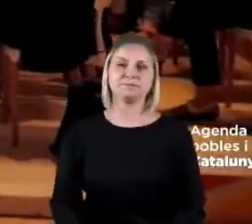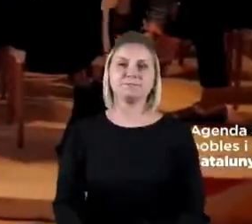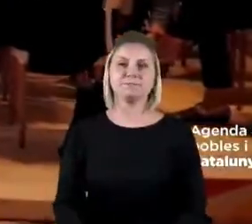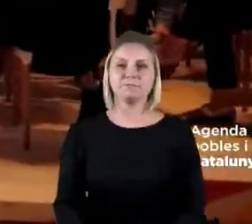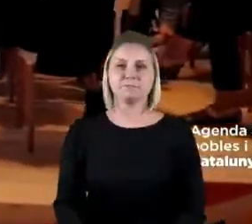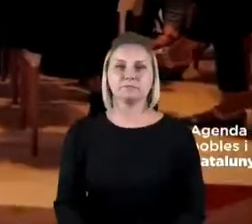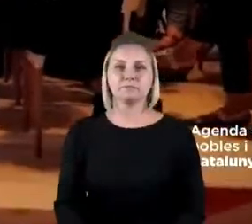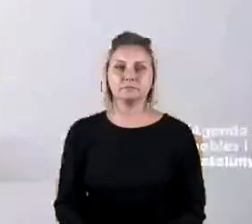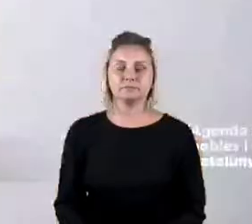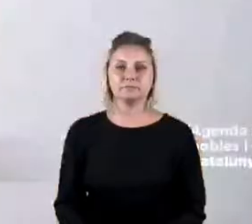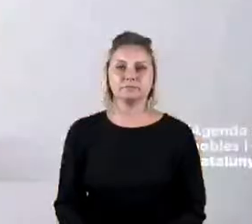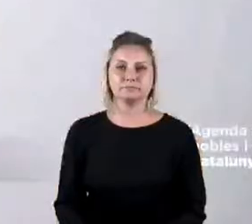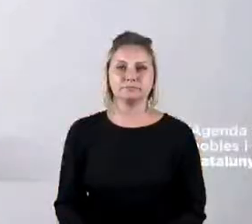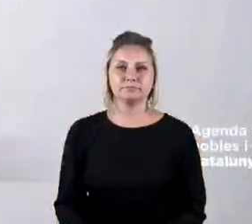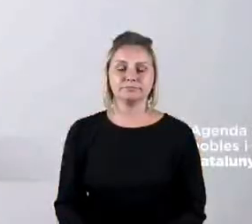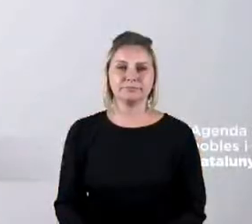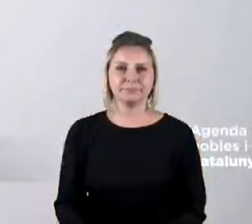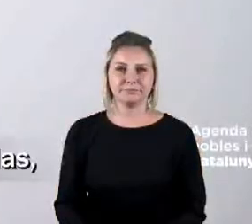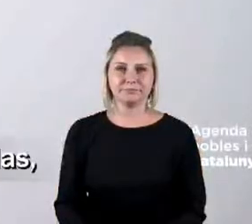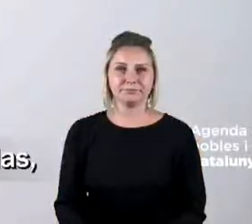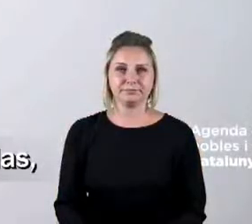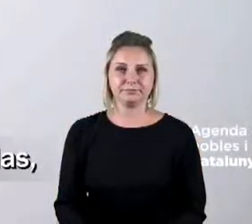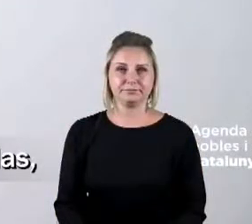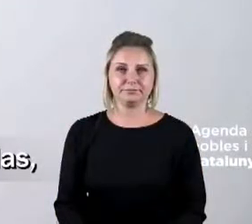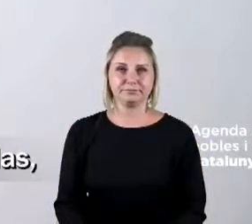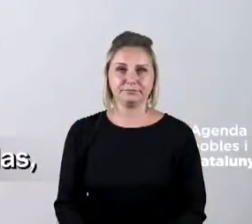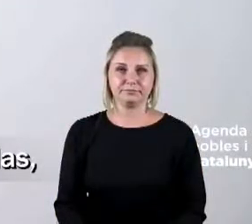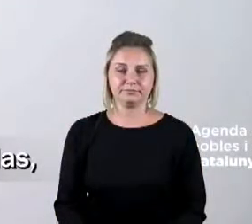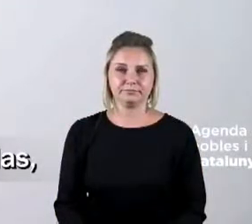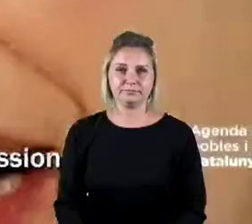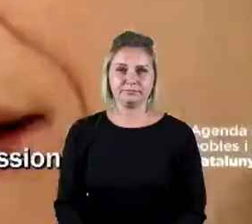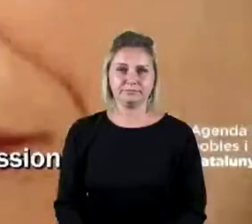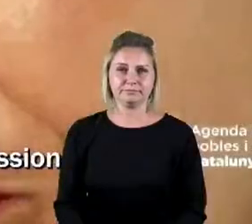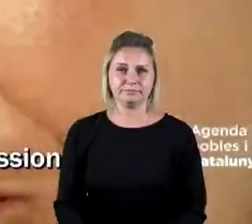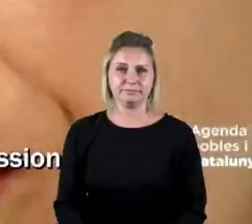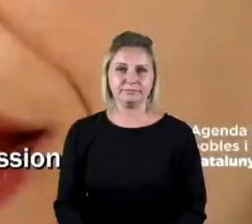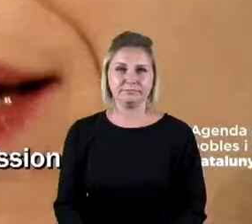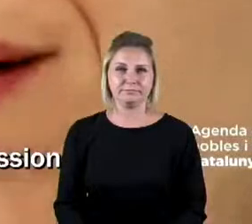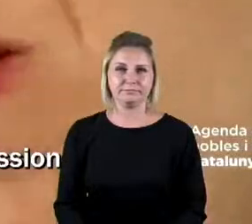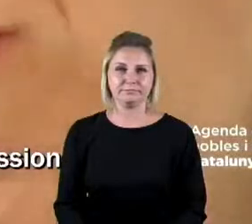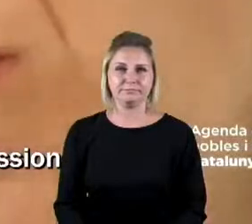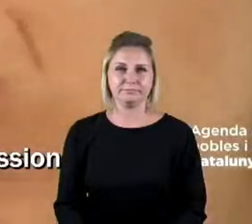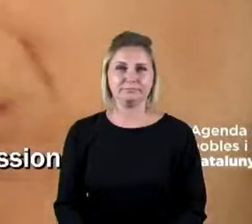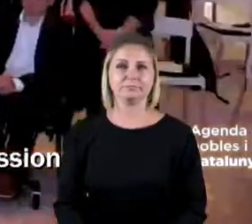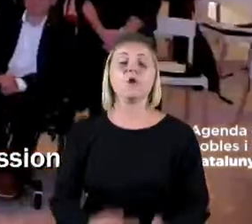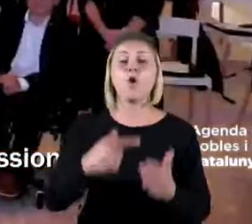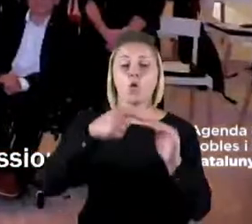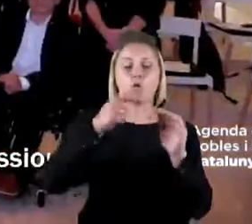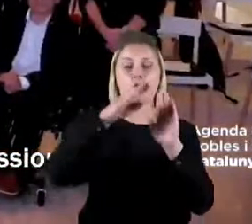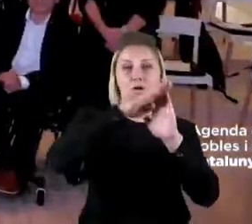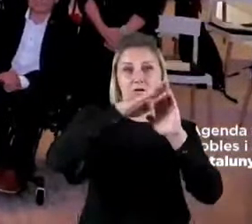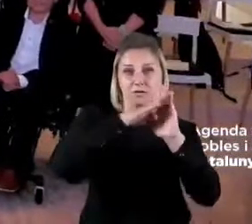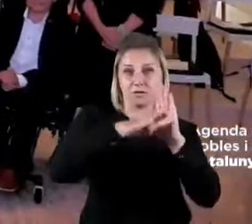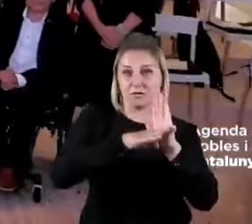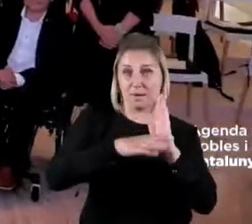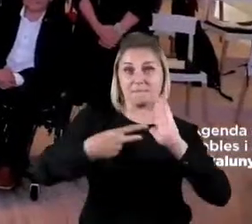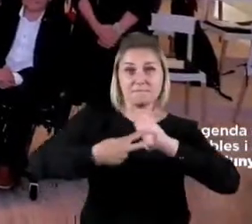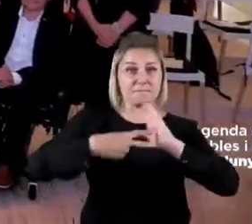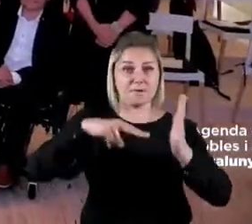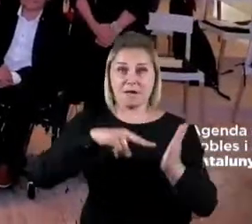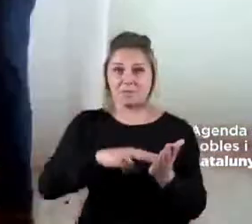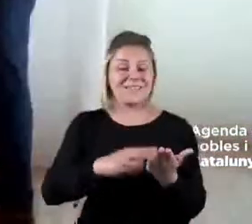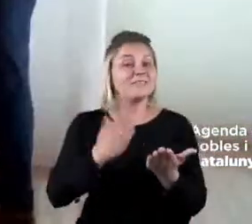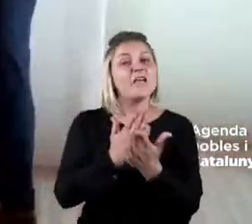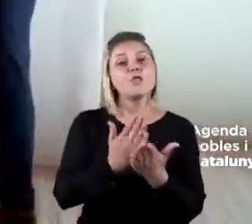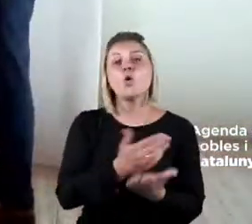Aquesta agenda no només l'hem fet pel compromís que tenim com a país amb les agendes globals, amb Nacions Unides, amb la Comissió Europea, sinó